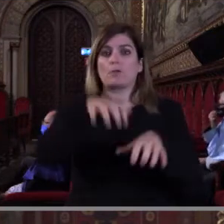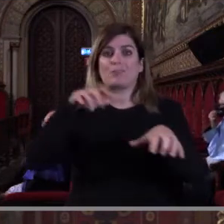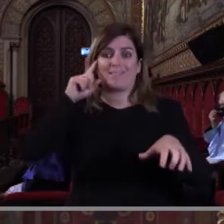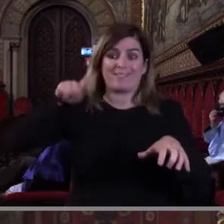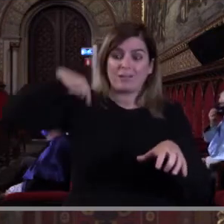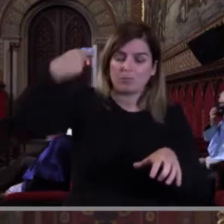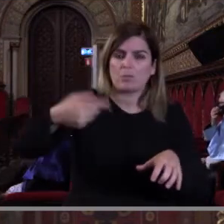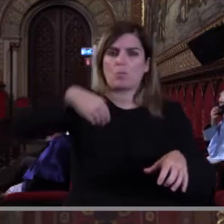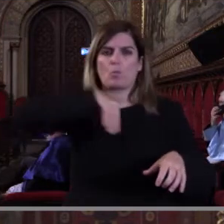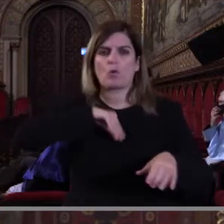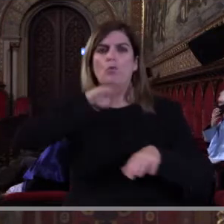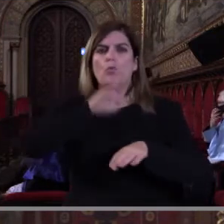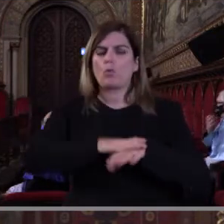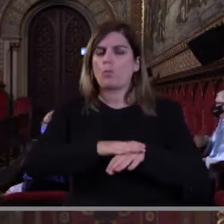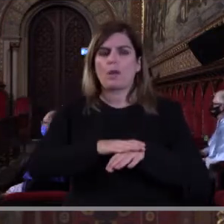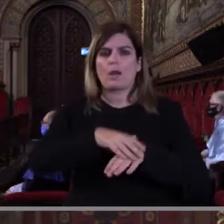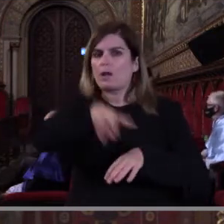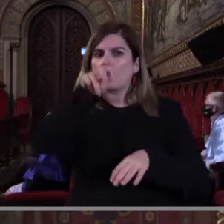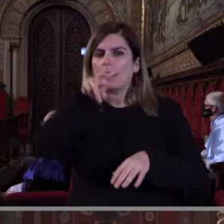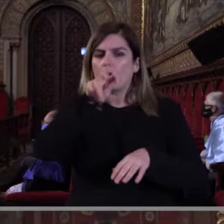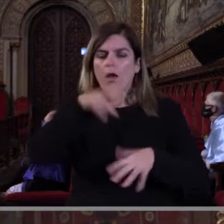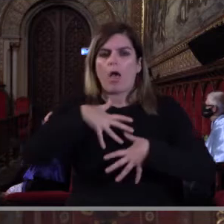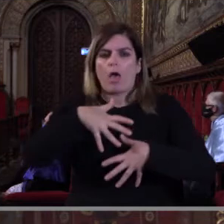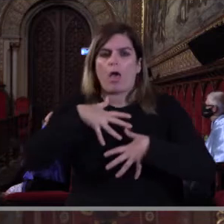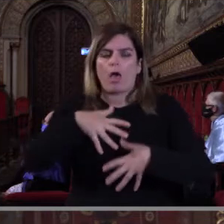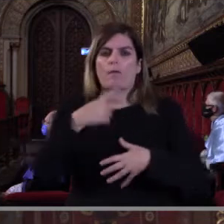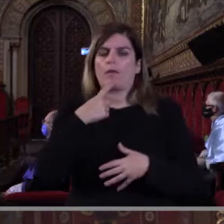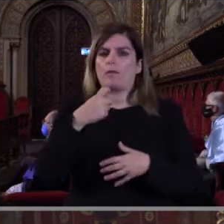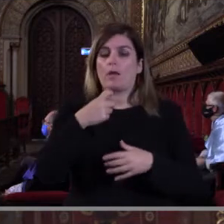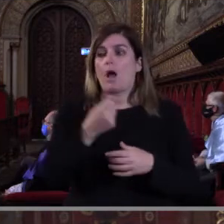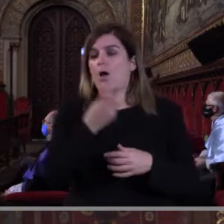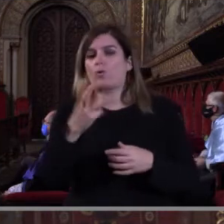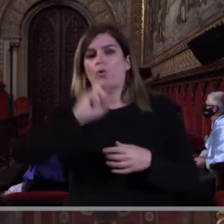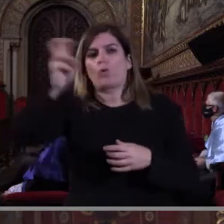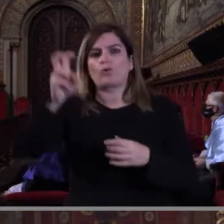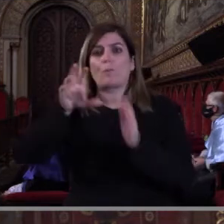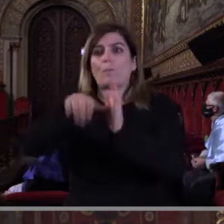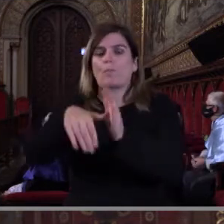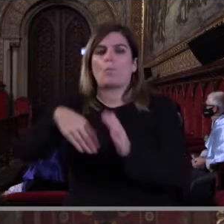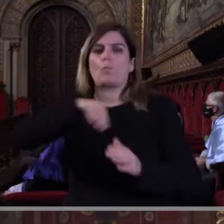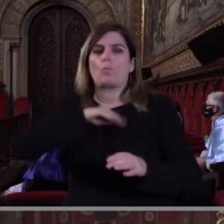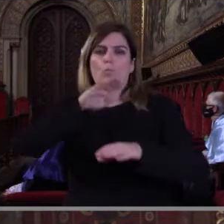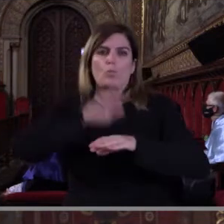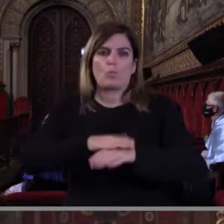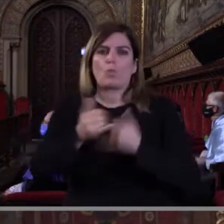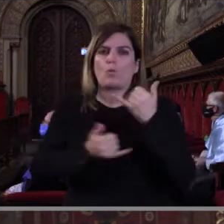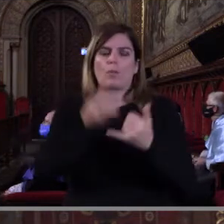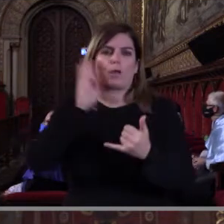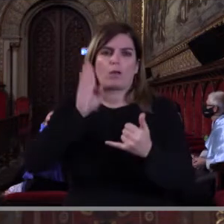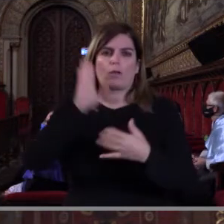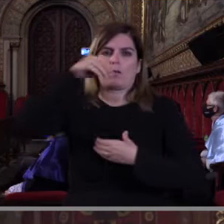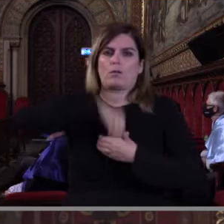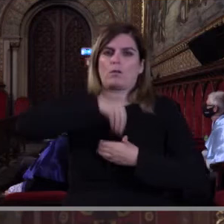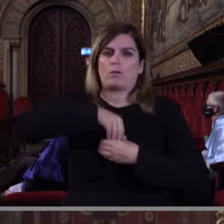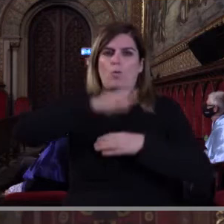l'endemà a causa de greus dificultats respiratòries i d'altres morien uns dies més tard per complicacions infeccioses degudes